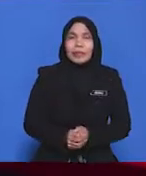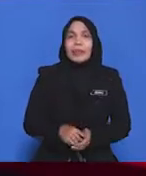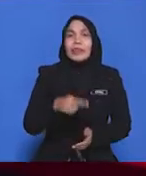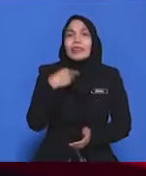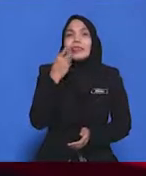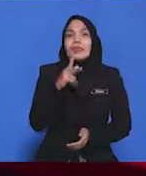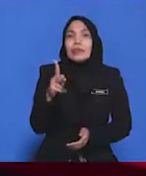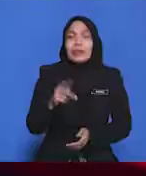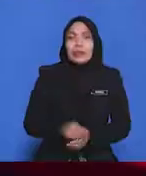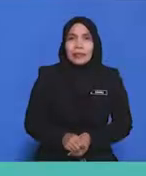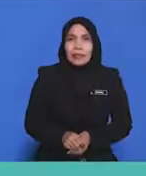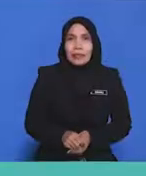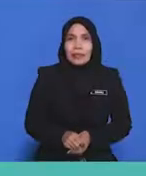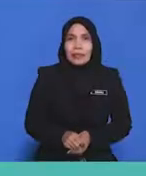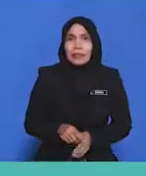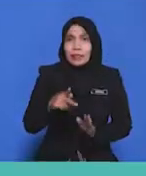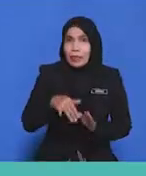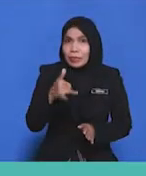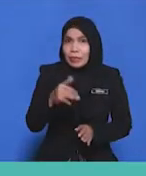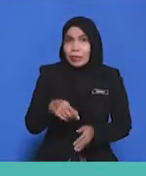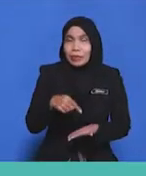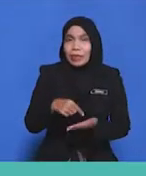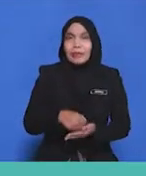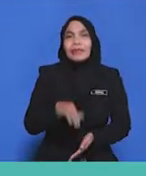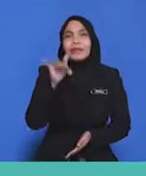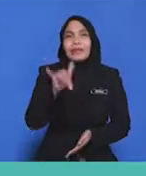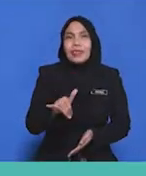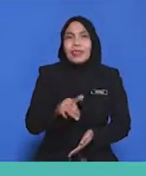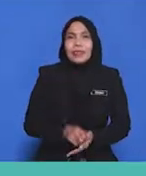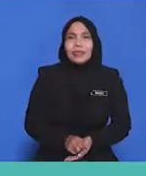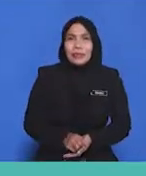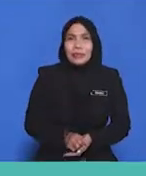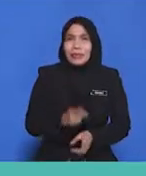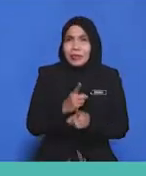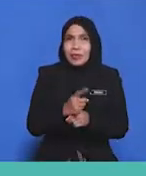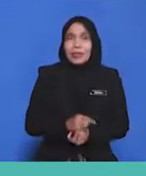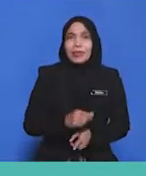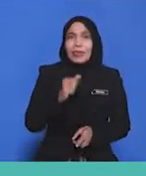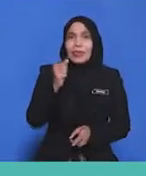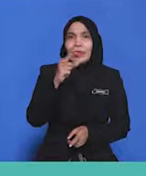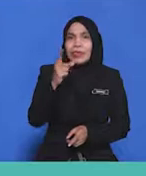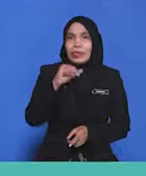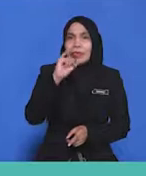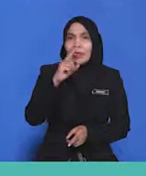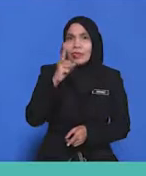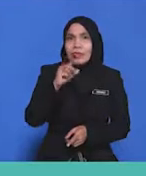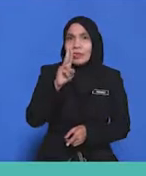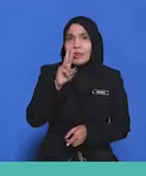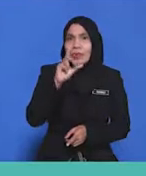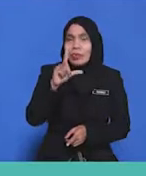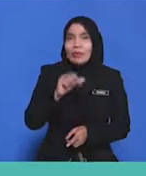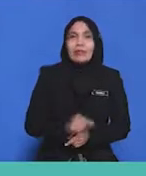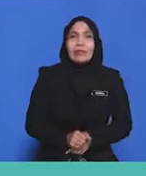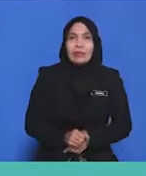Siapakah pula atlet ini? Ya, betul. Azizul Hasni Awang atau